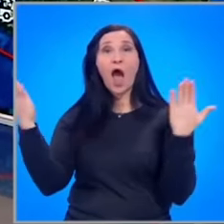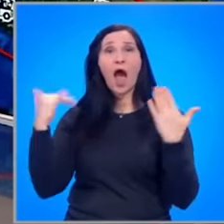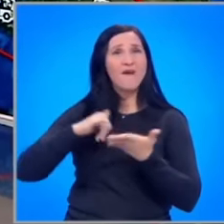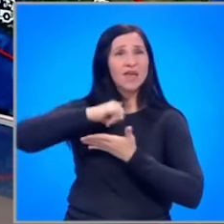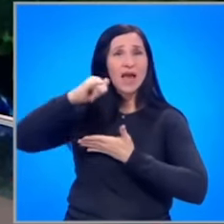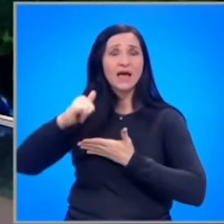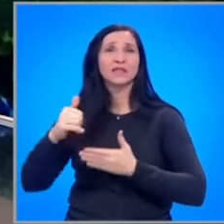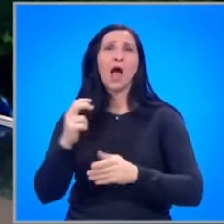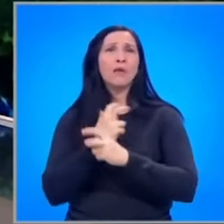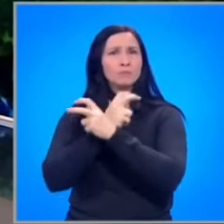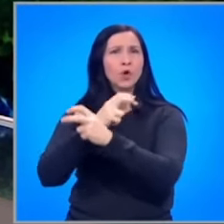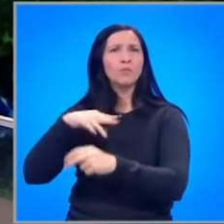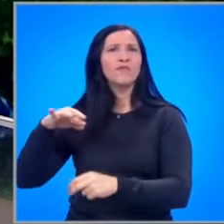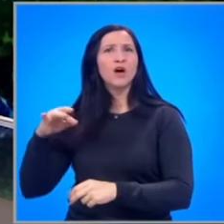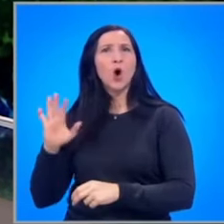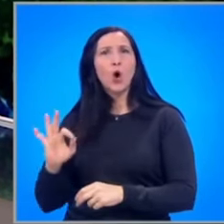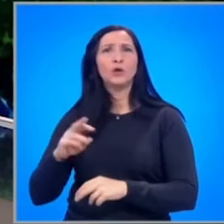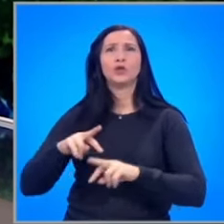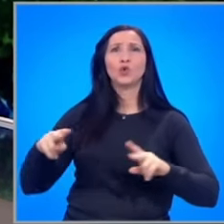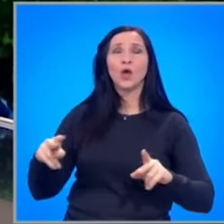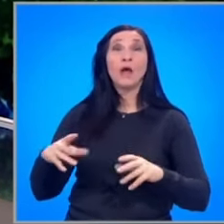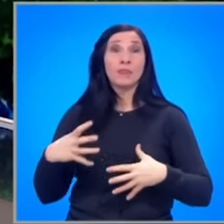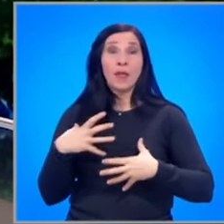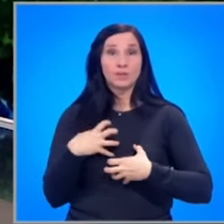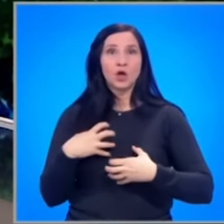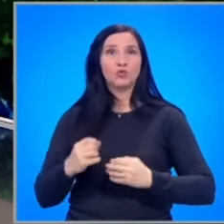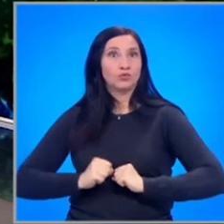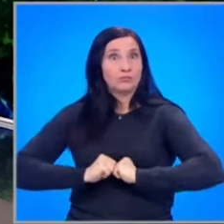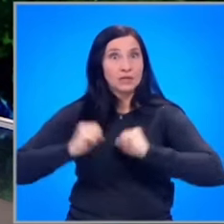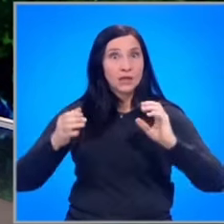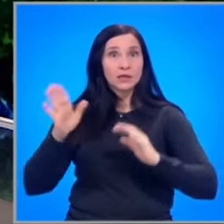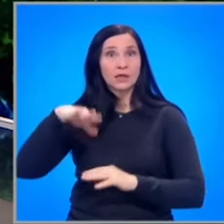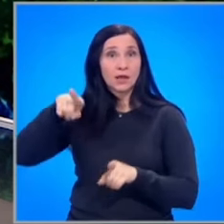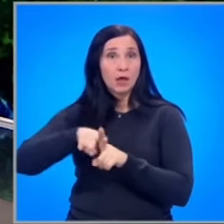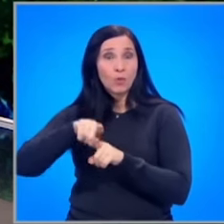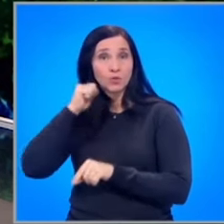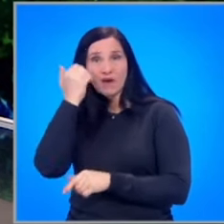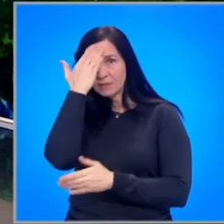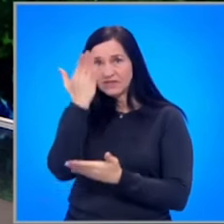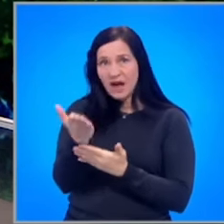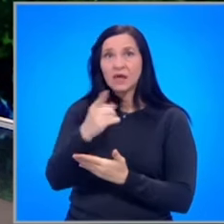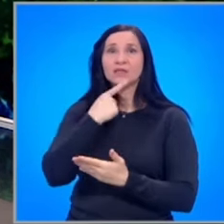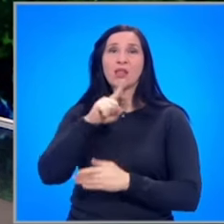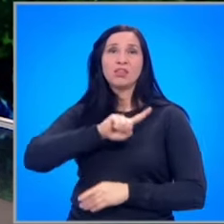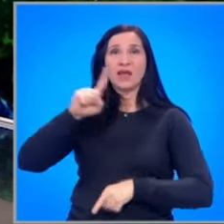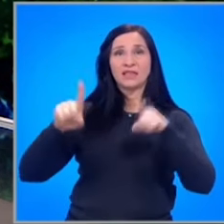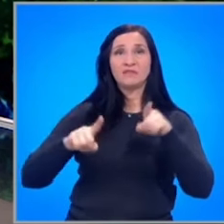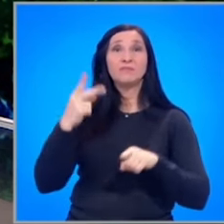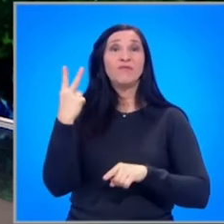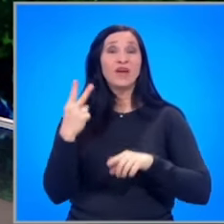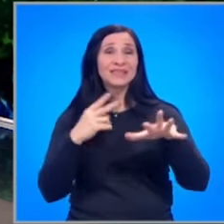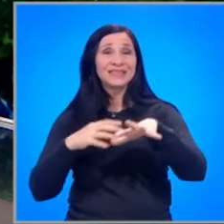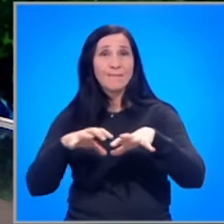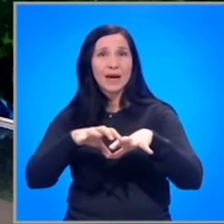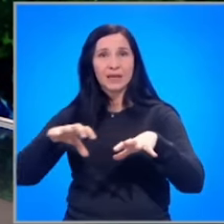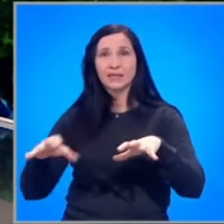установки. Напрежението ескалира, след като Москва призна независими две сепаратистски републики в източна Украина